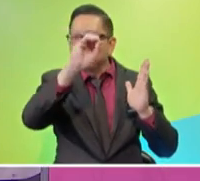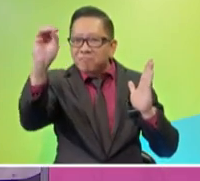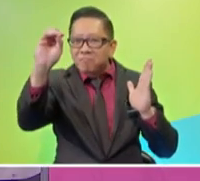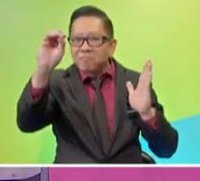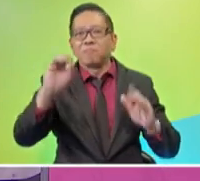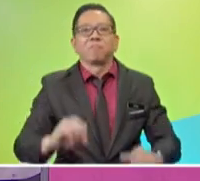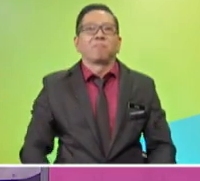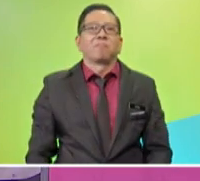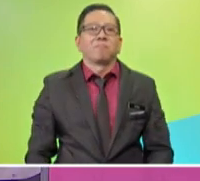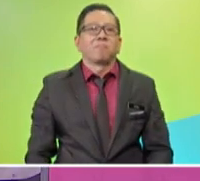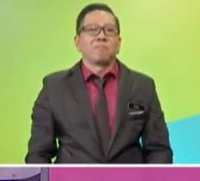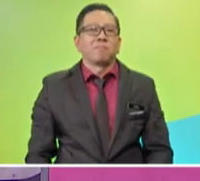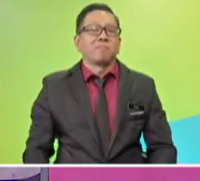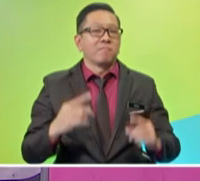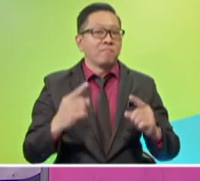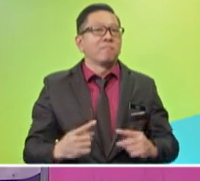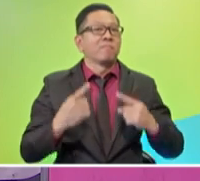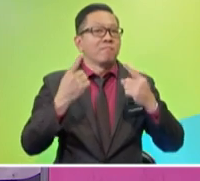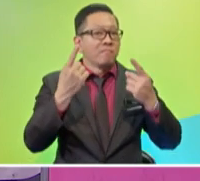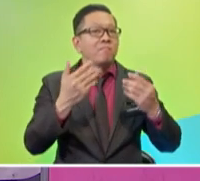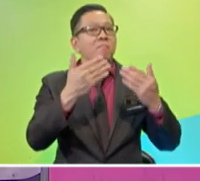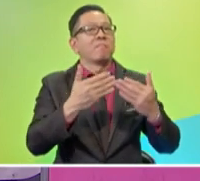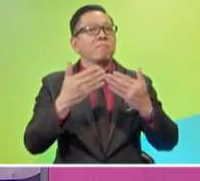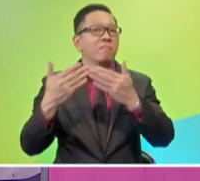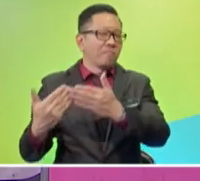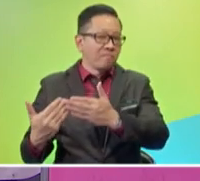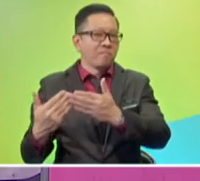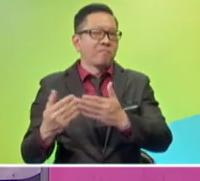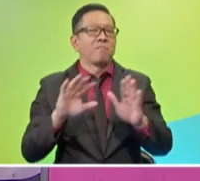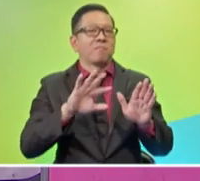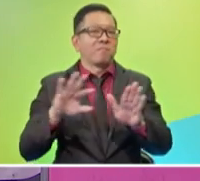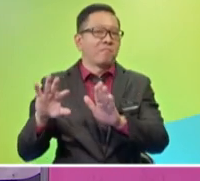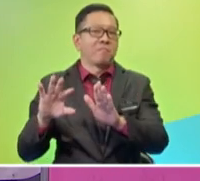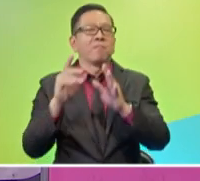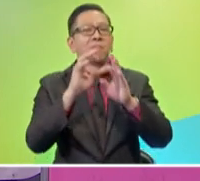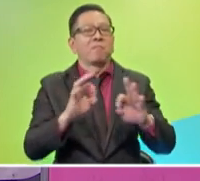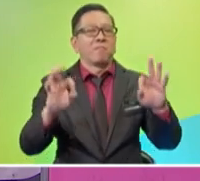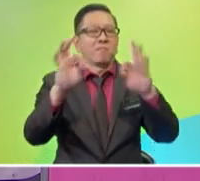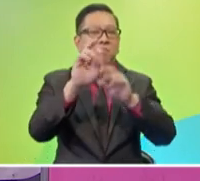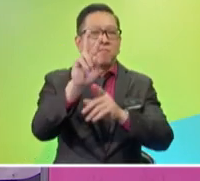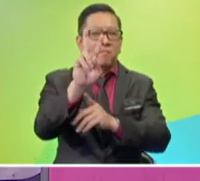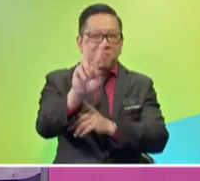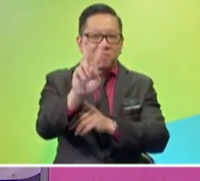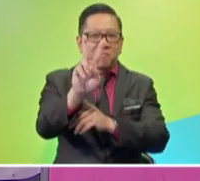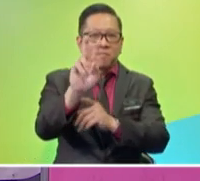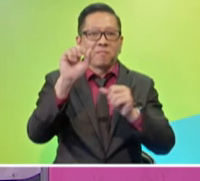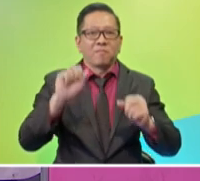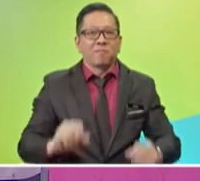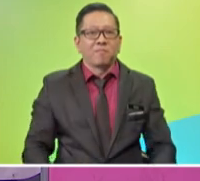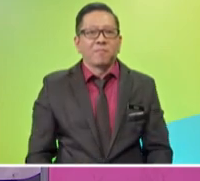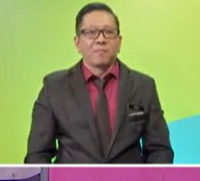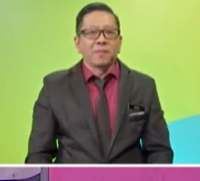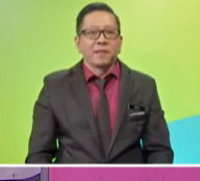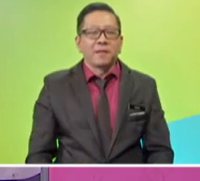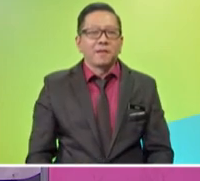kita beralih kepada cerita yang kedua pula. Okey Mira, ini adalah cerita yang kedua. Cerita yang kedua.